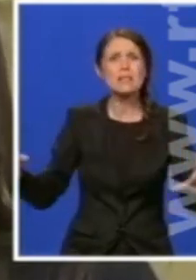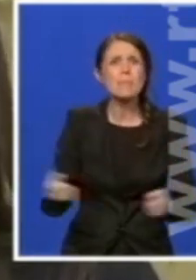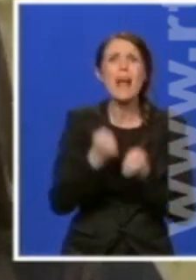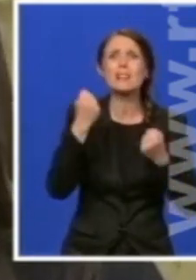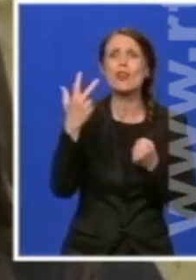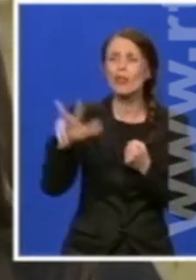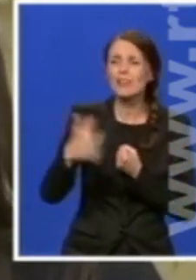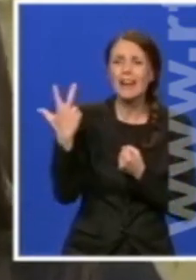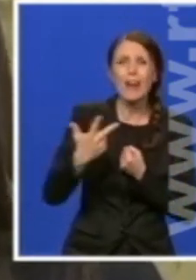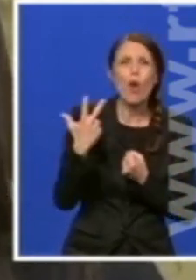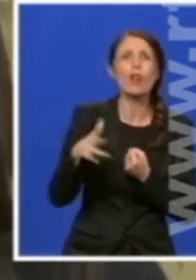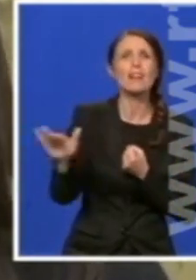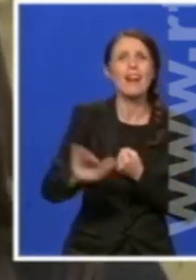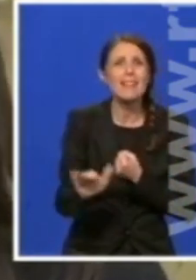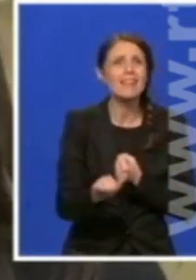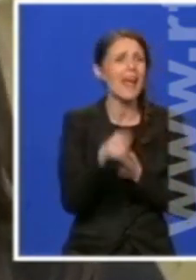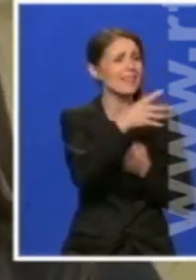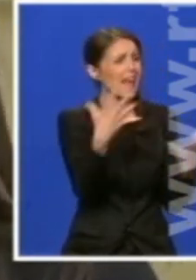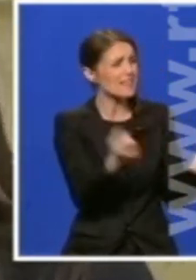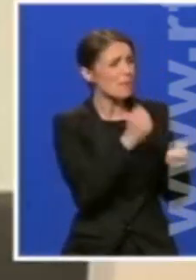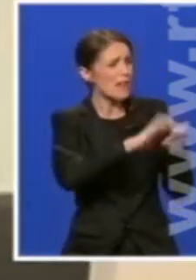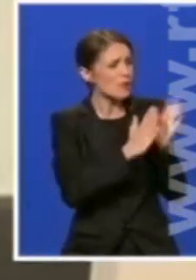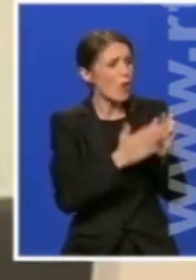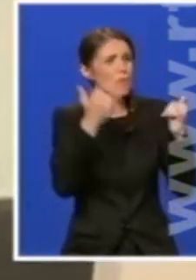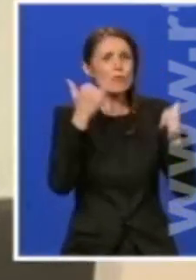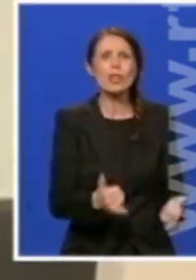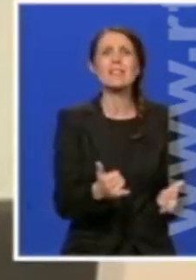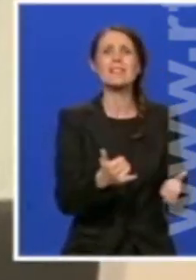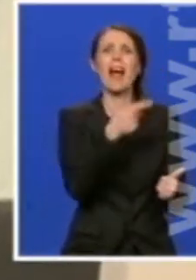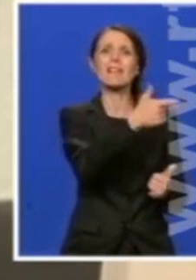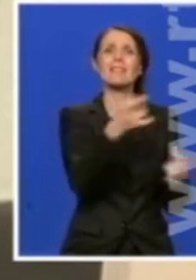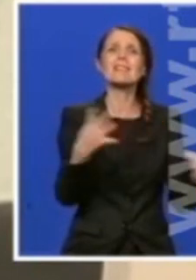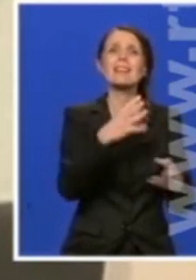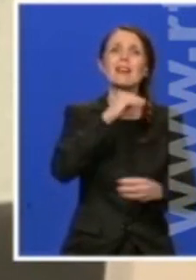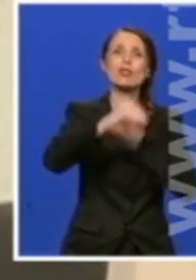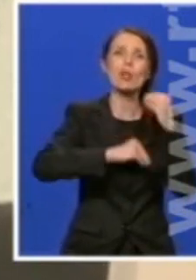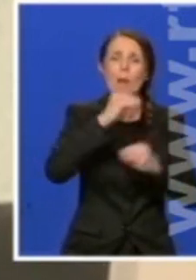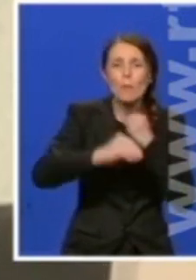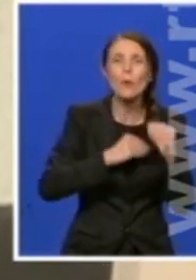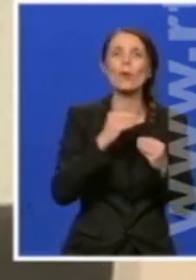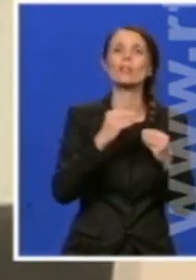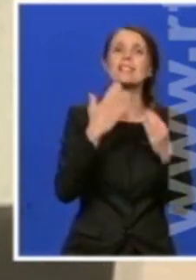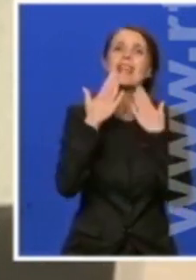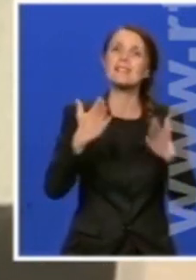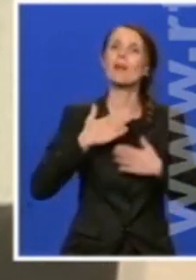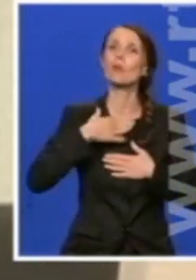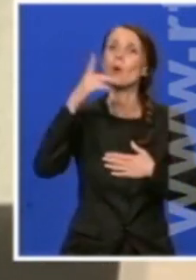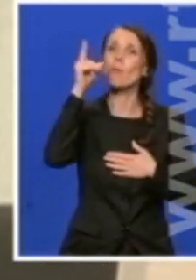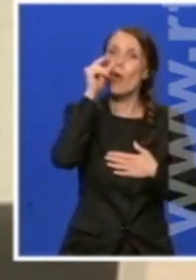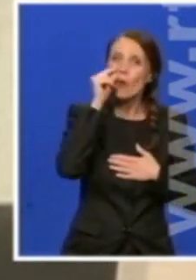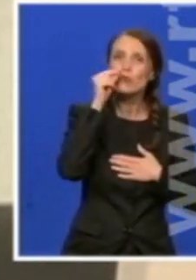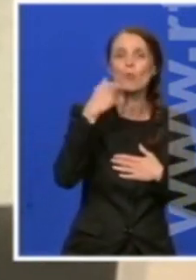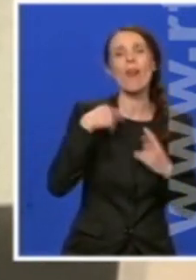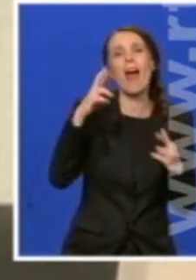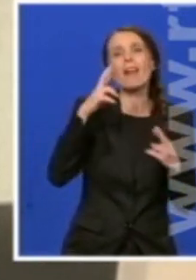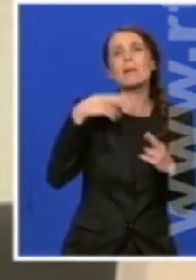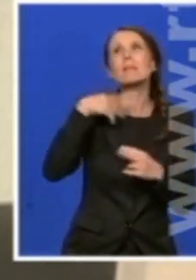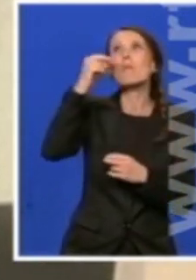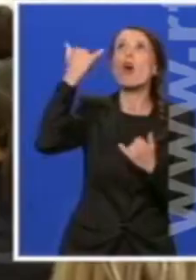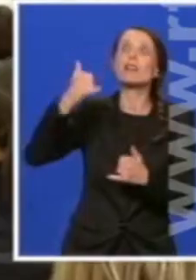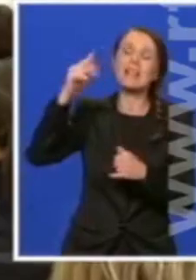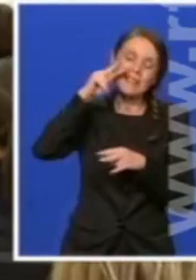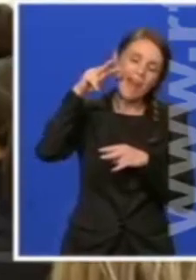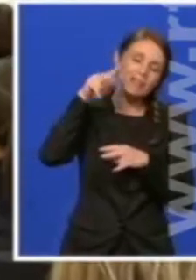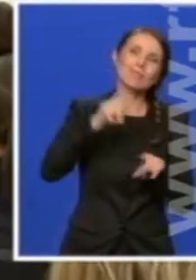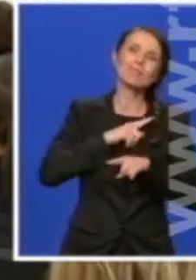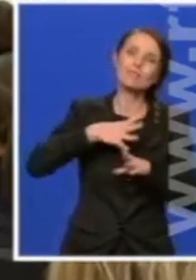jedna velika srećna porodica, zahvaljujući mom ocu. Nadam se da od negde gleda i da se ponosi. Dnevnik